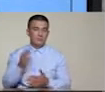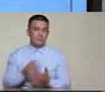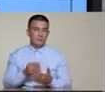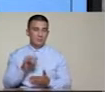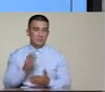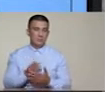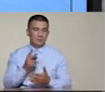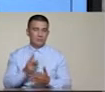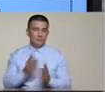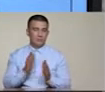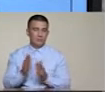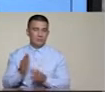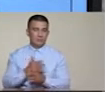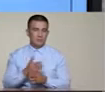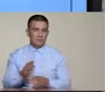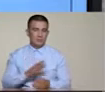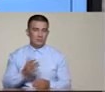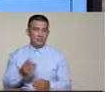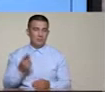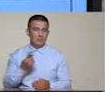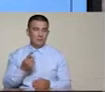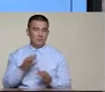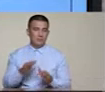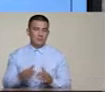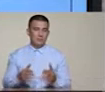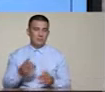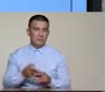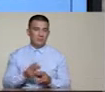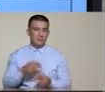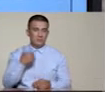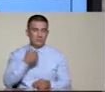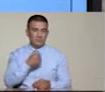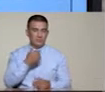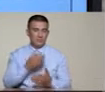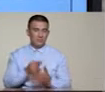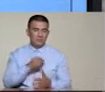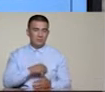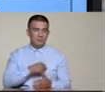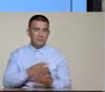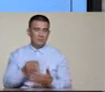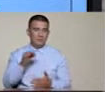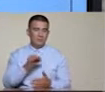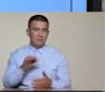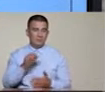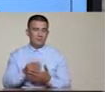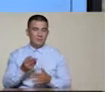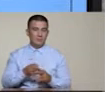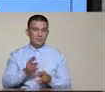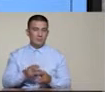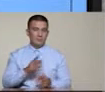qismdan iborat jadval tuzilgan va birinchida biz yillarni ba'zan tarix darsliklarimizda ham ko'p uchrab